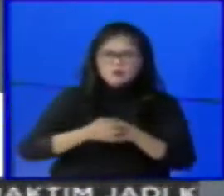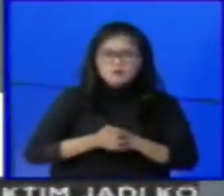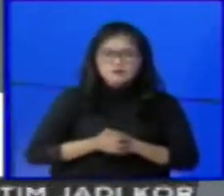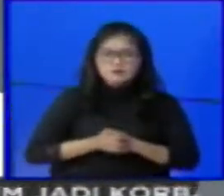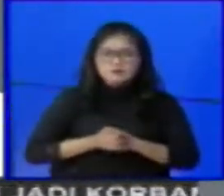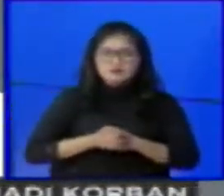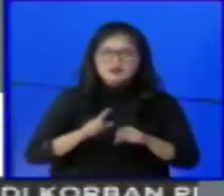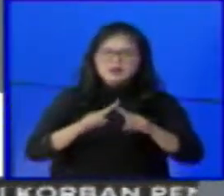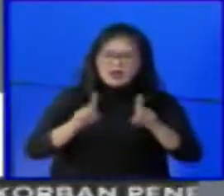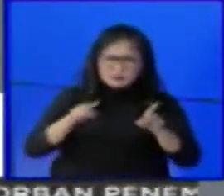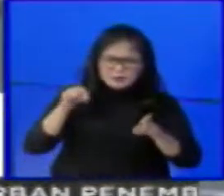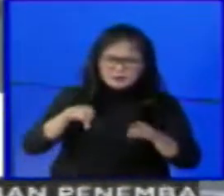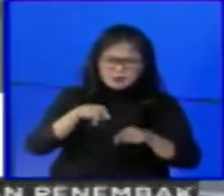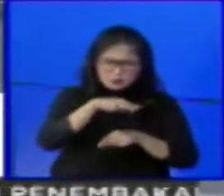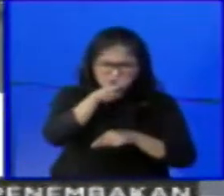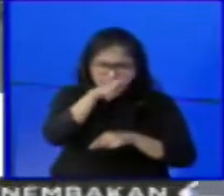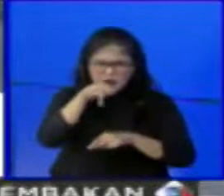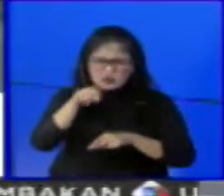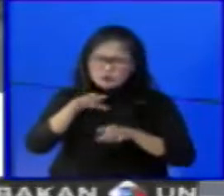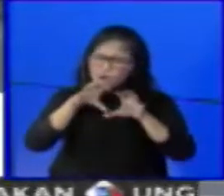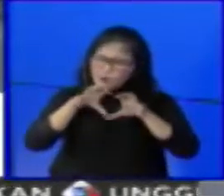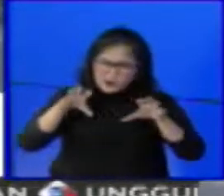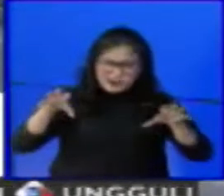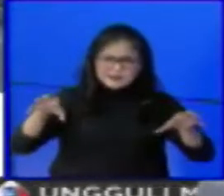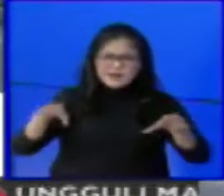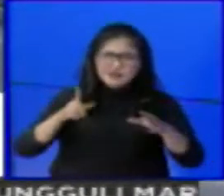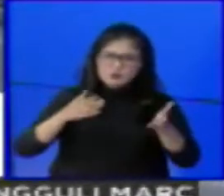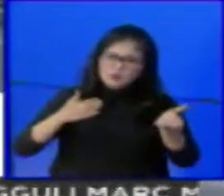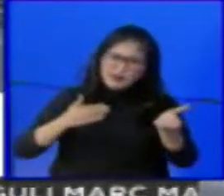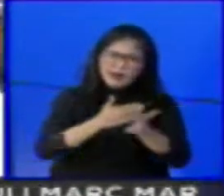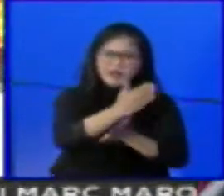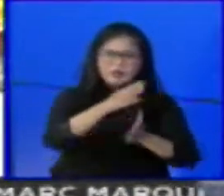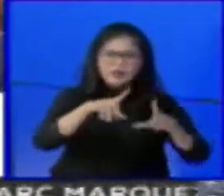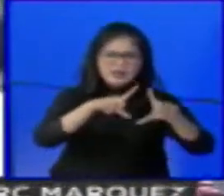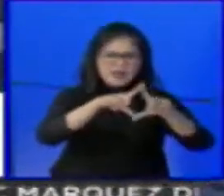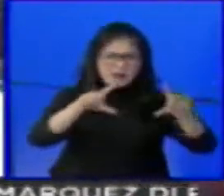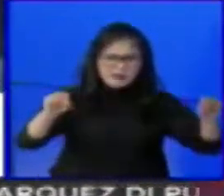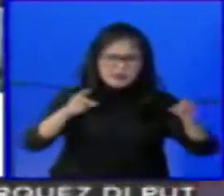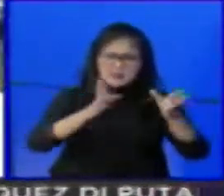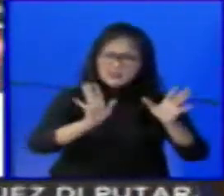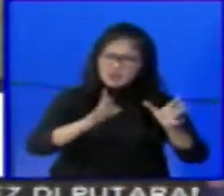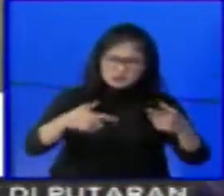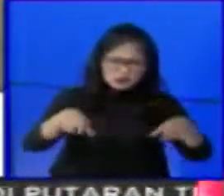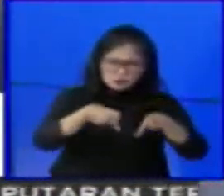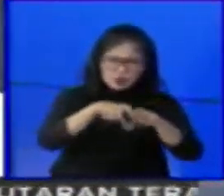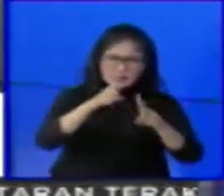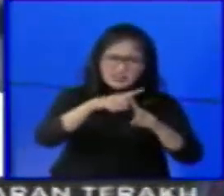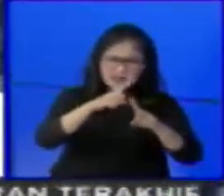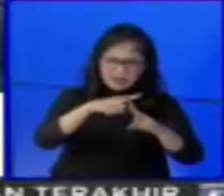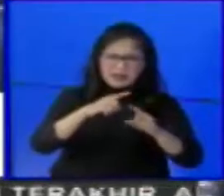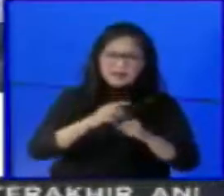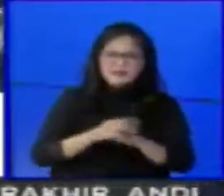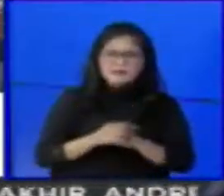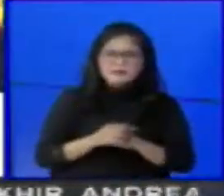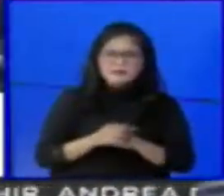Namun pantauan tim liputan kami ternyata masih banyak pengendara yang melintas menggunakan nomor plat tidak sesuai dengan tanggal.